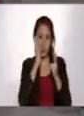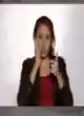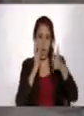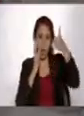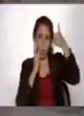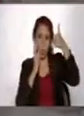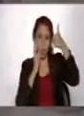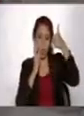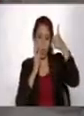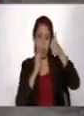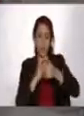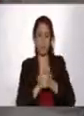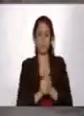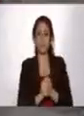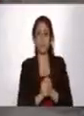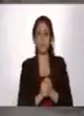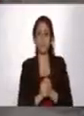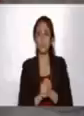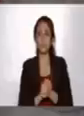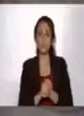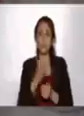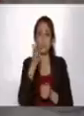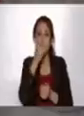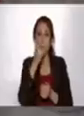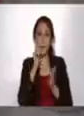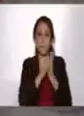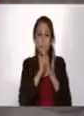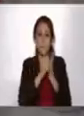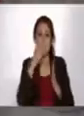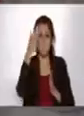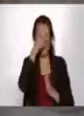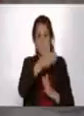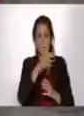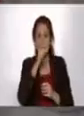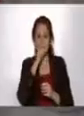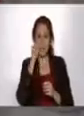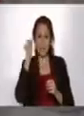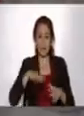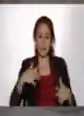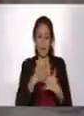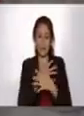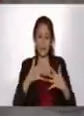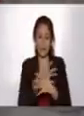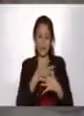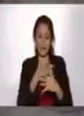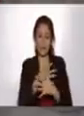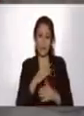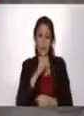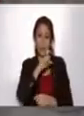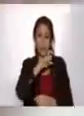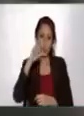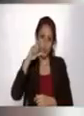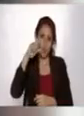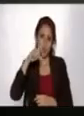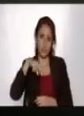وده تم أثناء زيارتها لأختها في ثالث أيام عيد الأضحى المبارك في شهر أغسطس